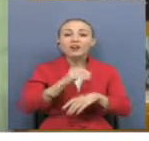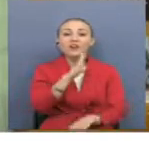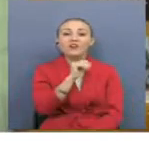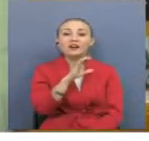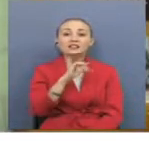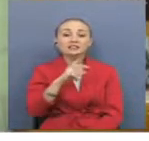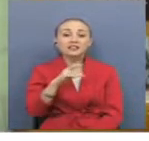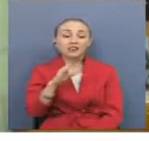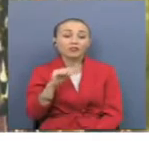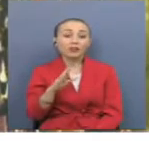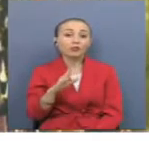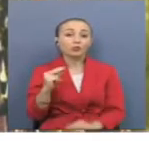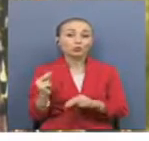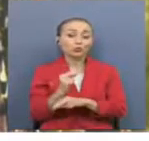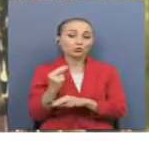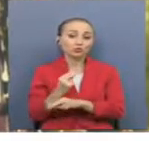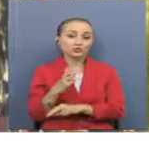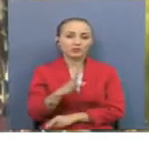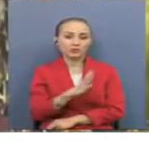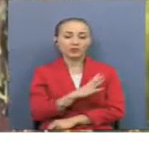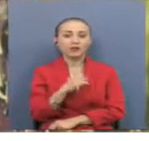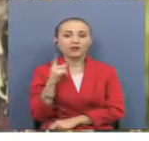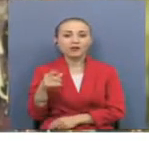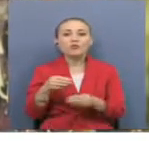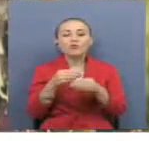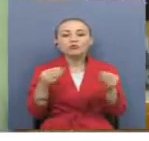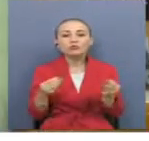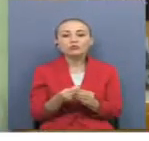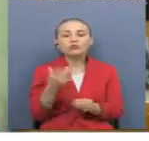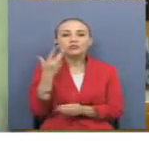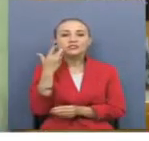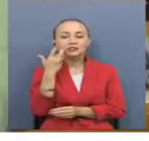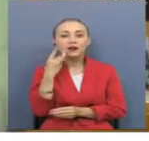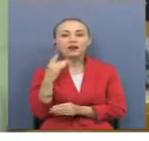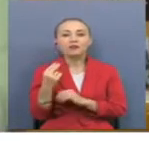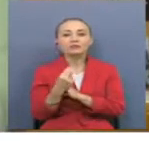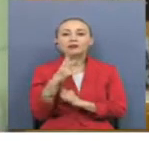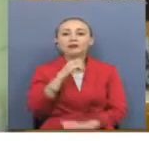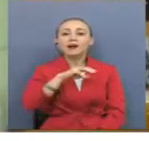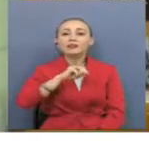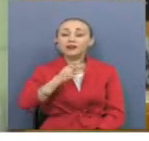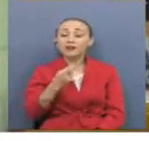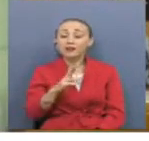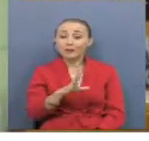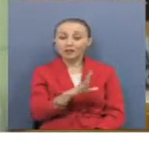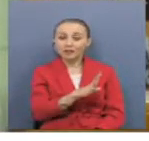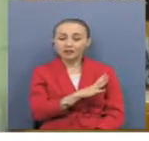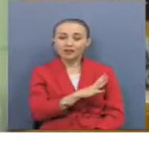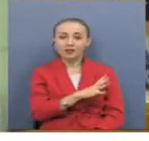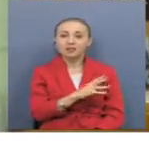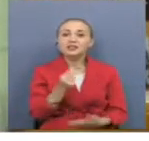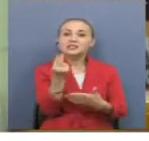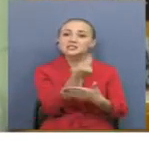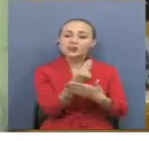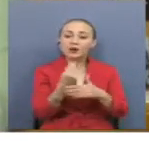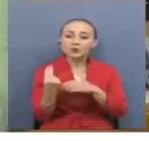Васильевна. Мен оның жұмыстарынан шабыт алатынмын. Фарфор жасаудан маған сурет салу үйреткен Цедейка Наталья Борисовнаны айтып